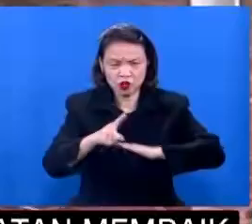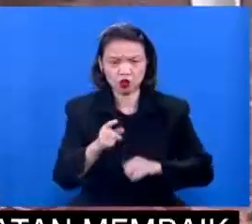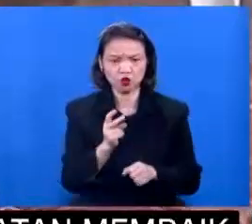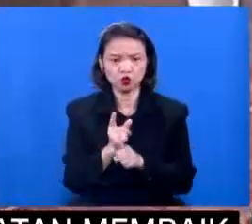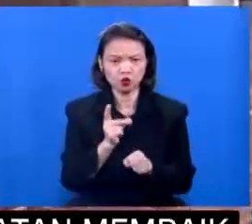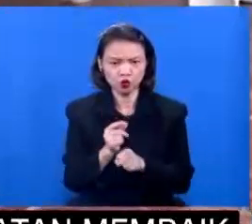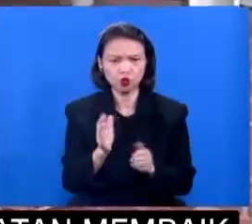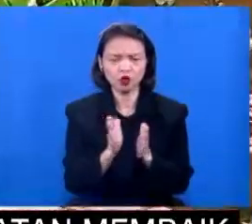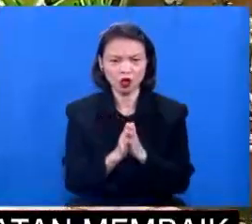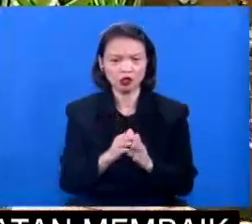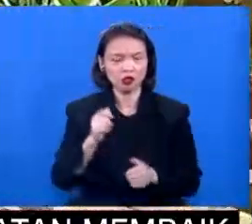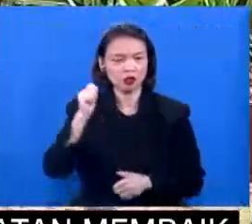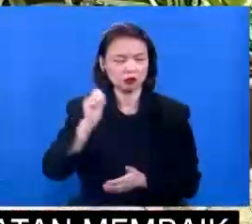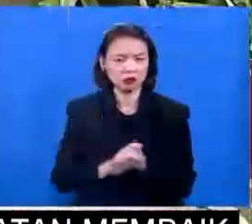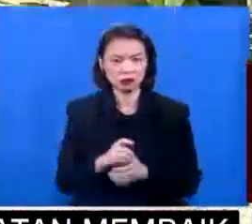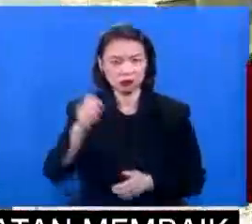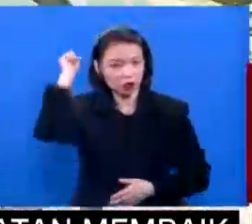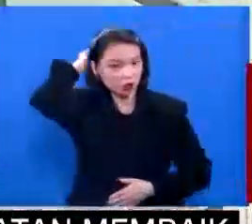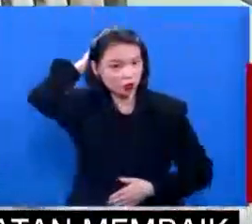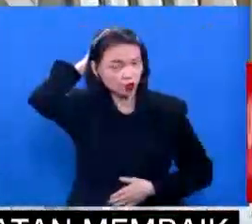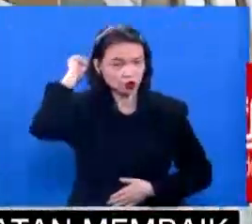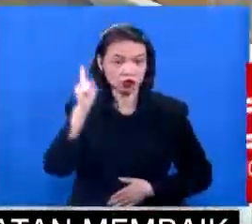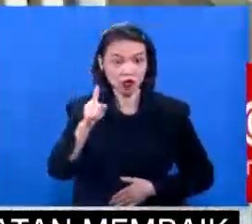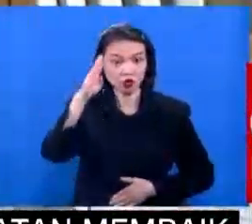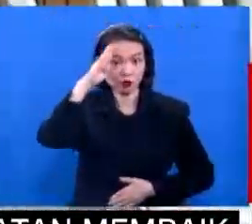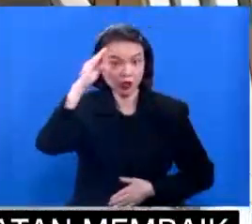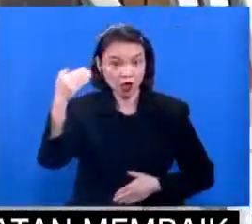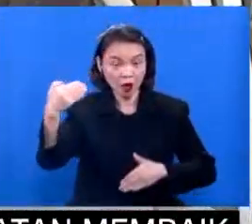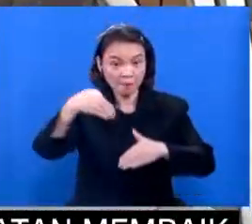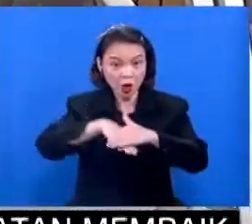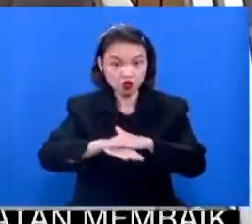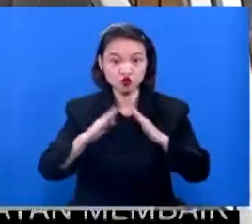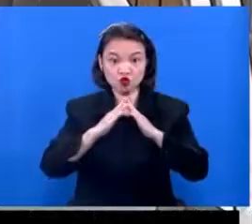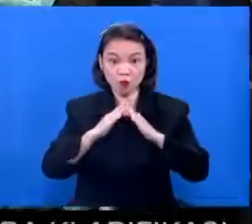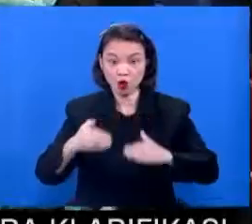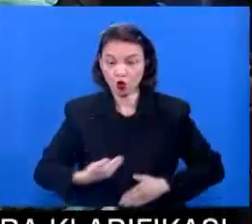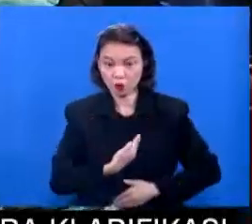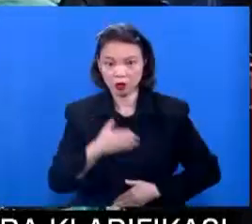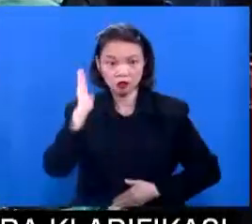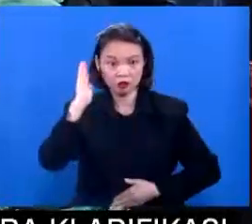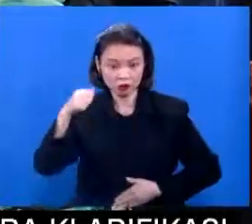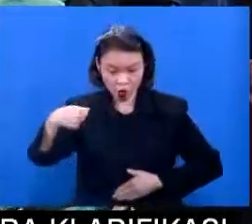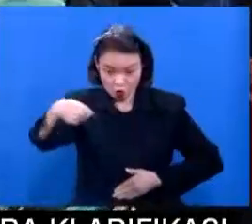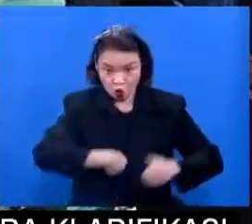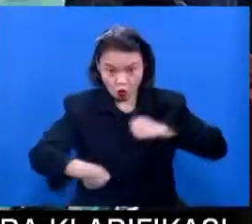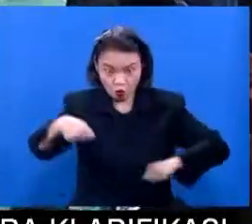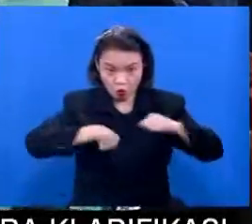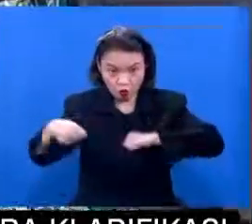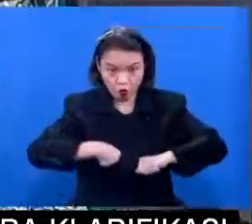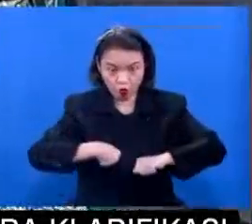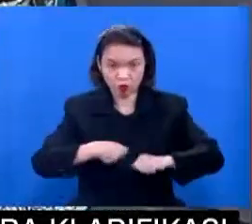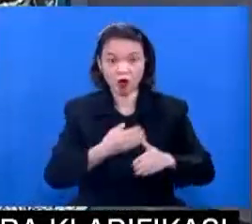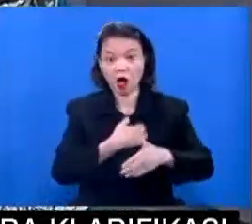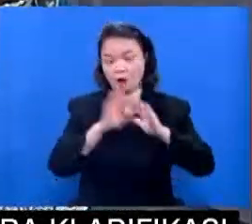ibunya. Korban ditusuk oleh seorang pria yang masuk ke rumah korban. Setelah melakukan penusukan, pelaku kemudian melarikan diri.